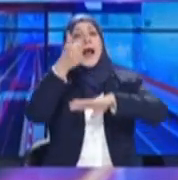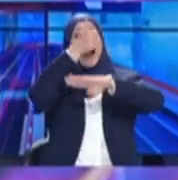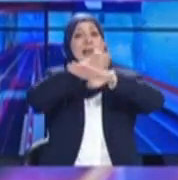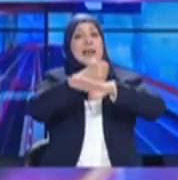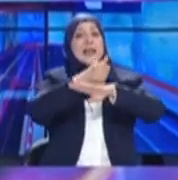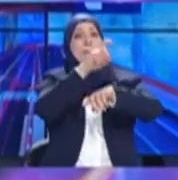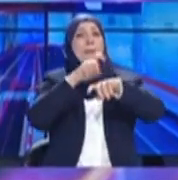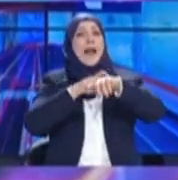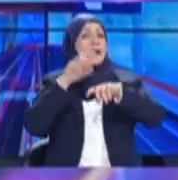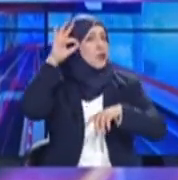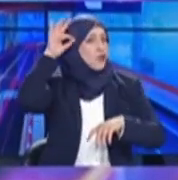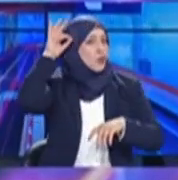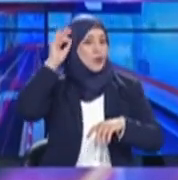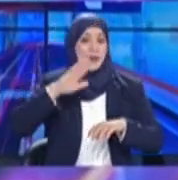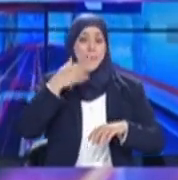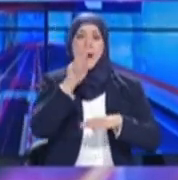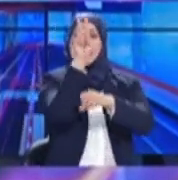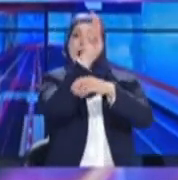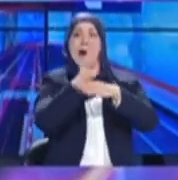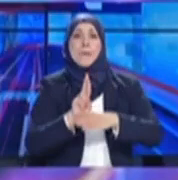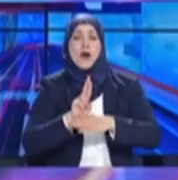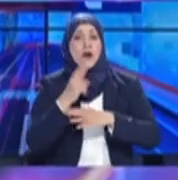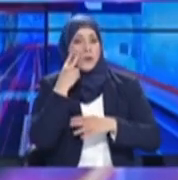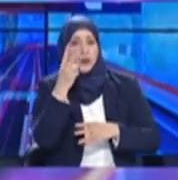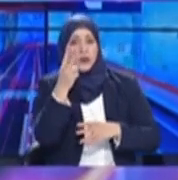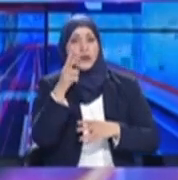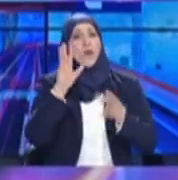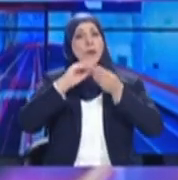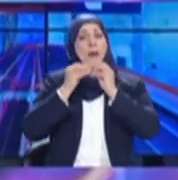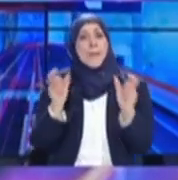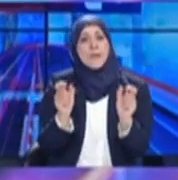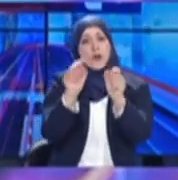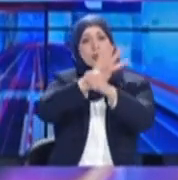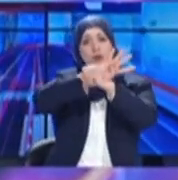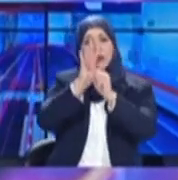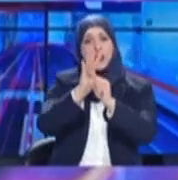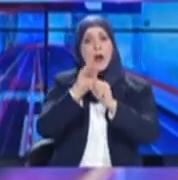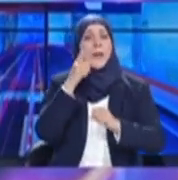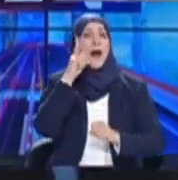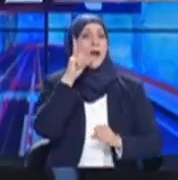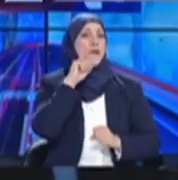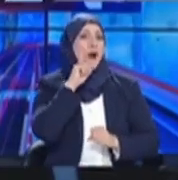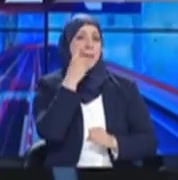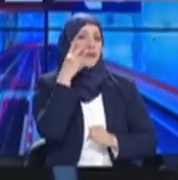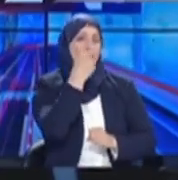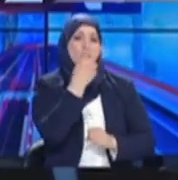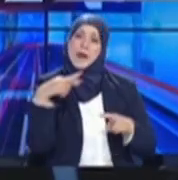الرحيم بعدين التقرير البلديات في ظل ازمه فيروس الكورونا مع جهان والثمانون